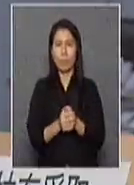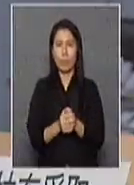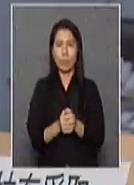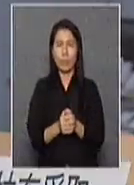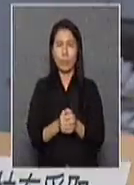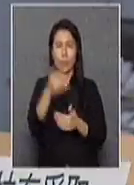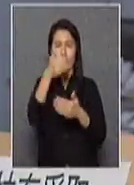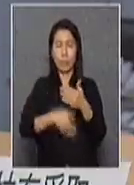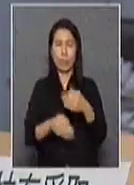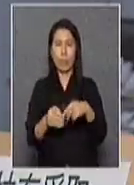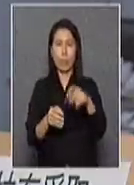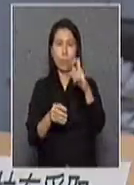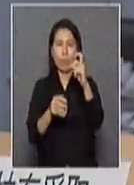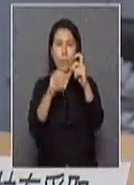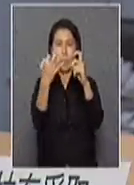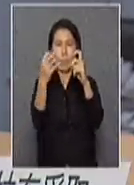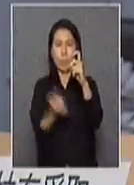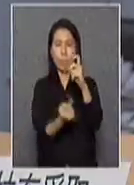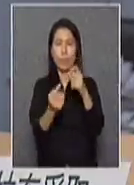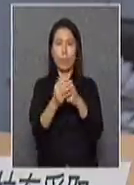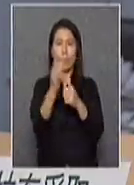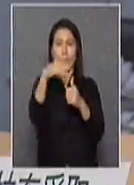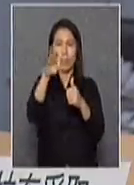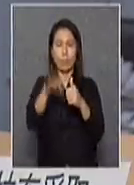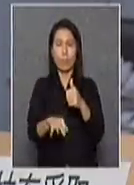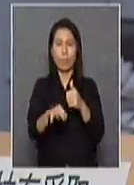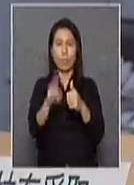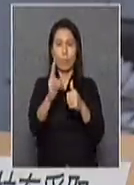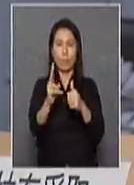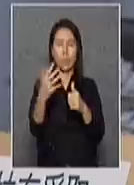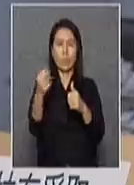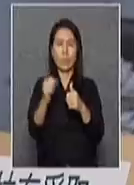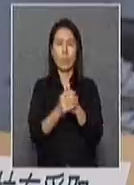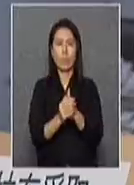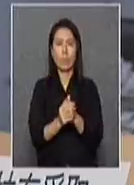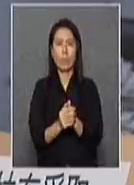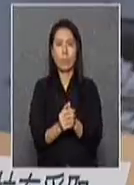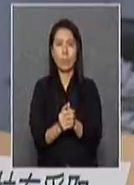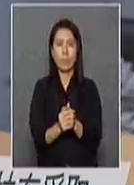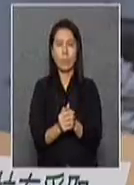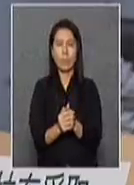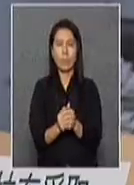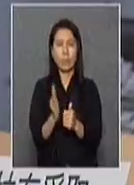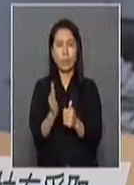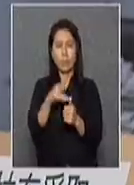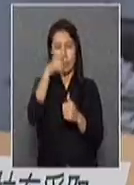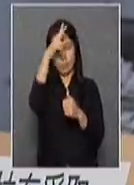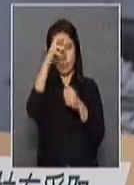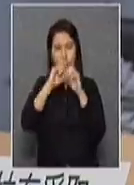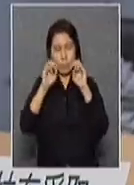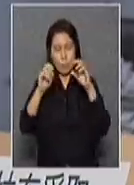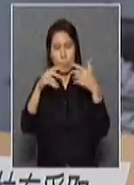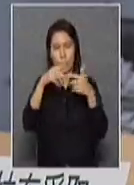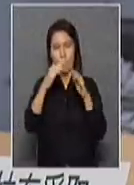修正案，削減93萬三千 250元，大約相當於廣播處長薪